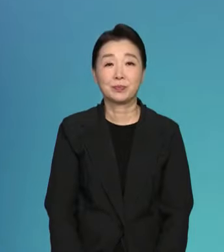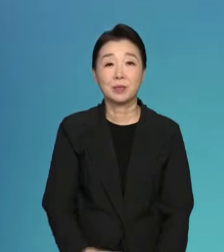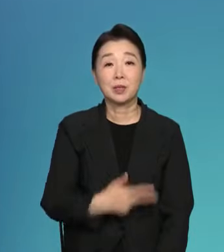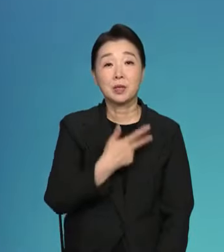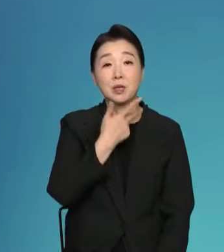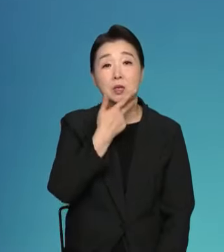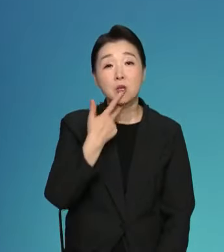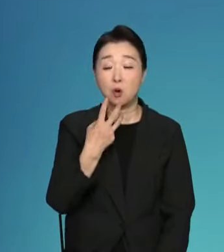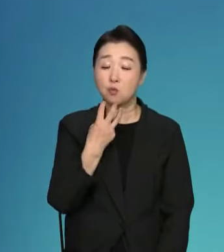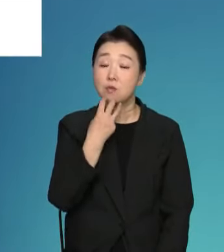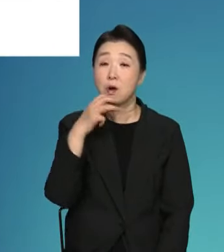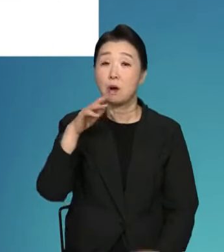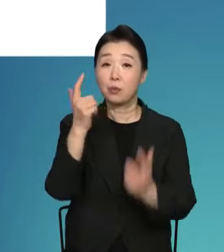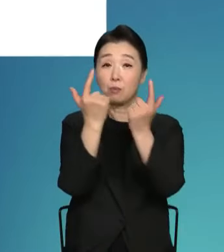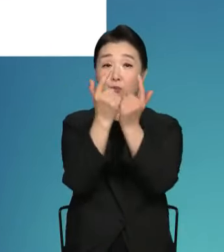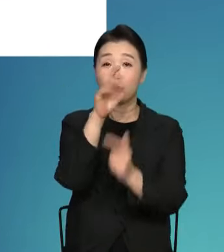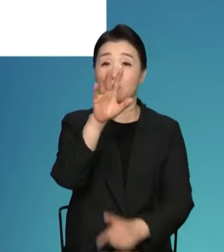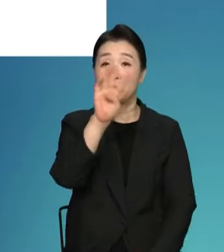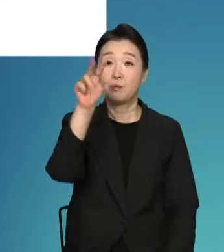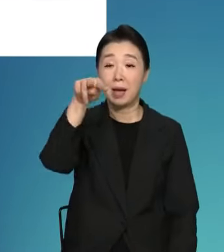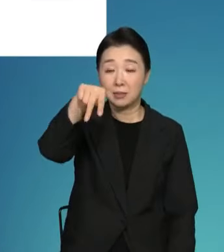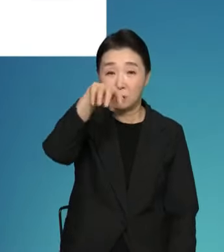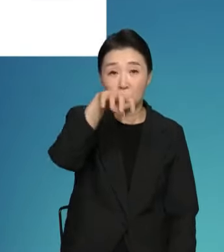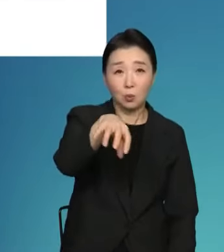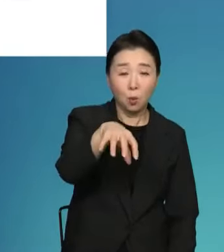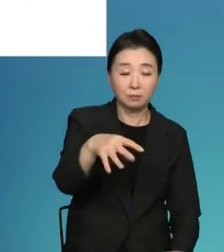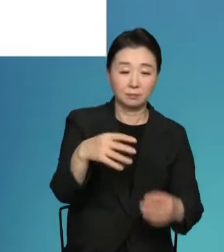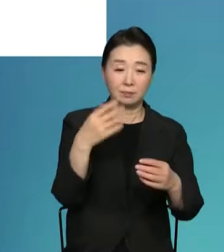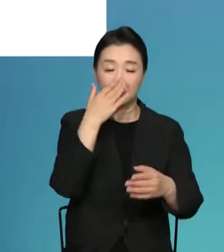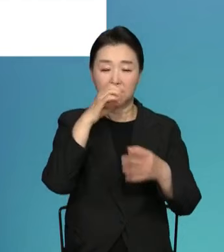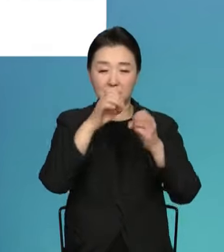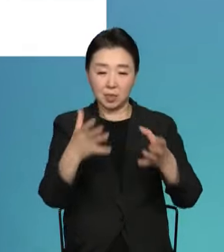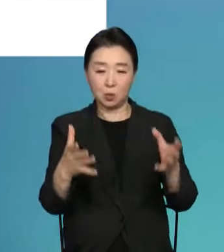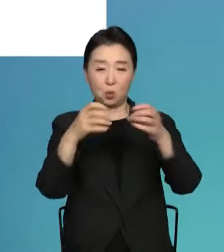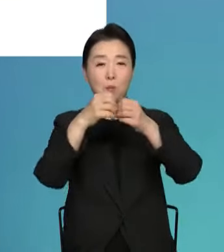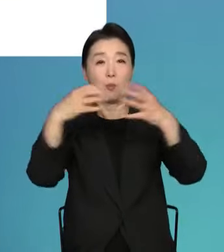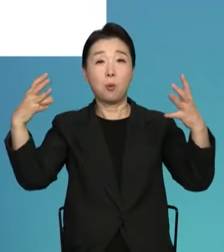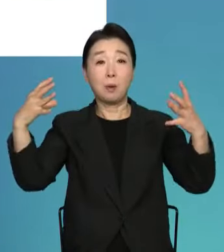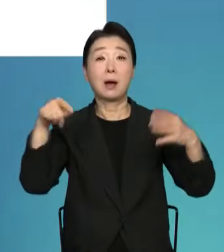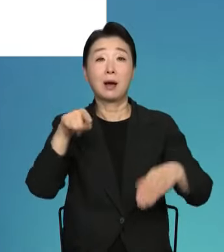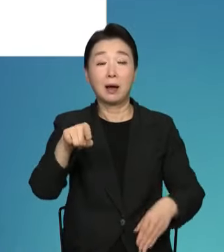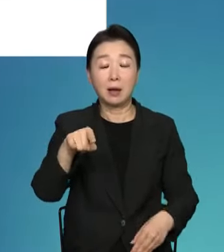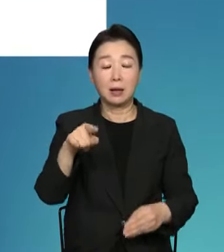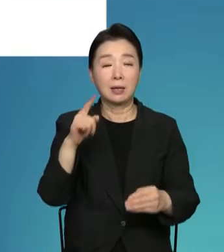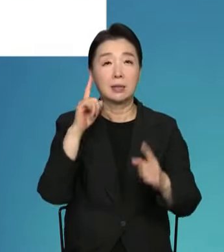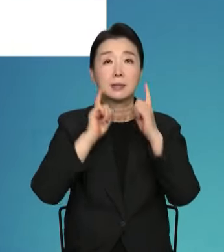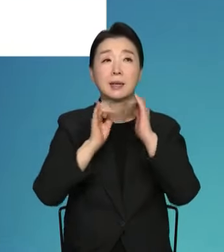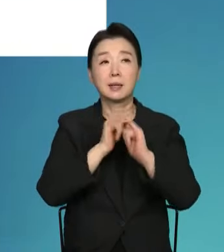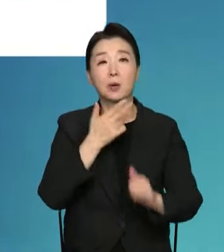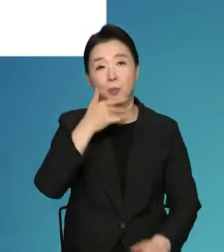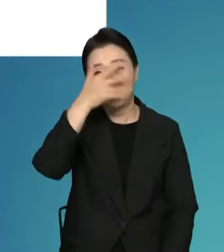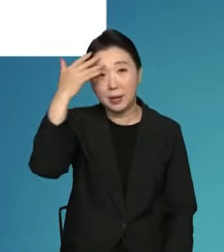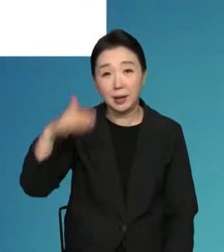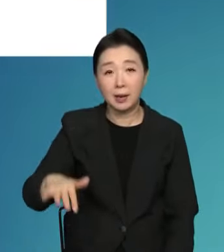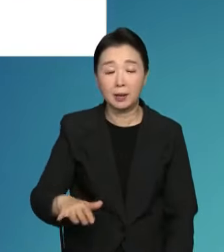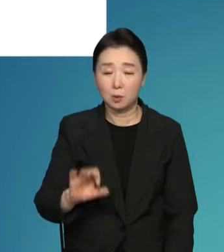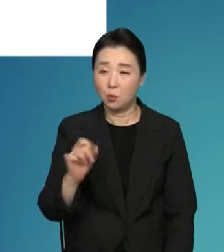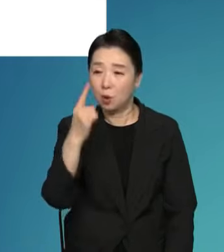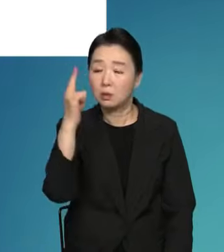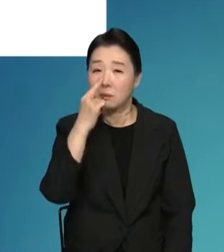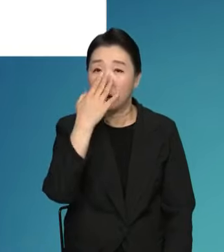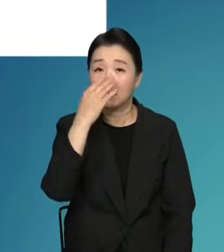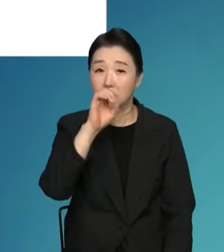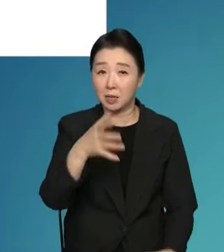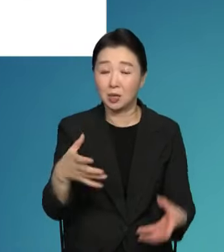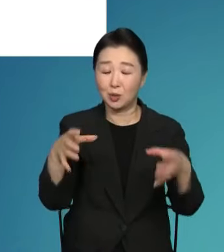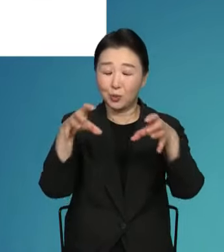영국 런던 북부의 바닛에서 쓰레기통이 폭발하는 사건이 벌어졌습니다. 다행히 다친 사람은 없었는데 원인은 쓰레기통